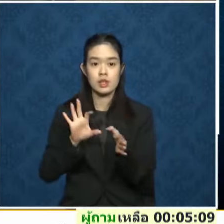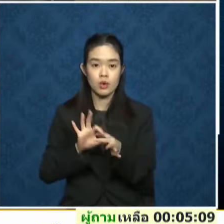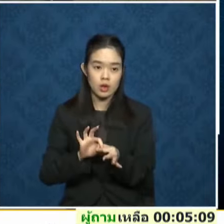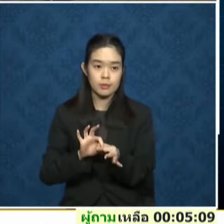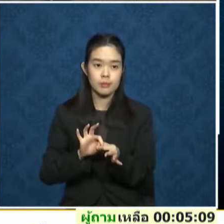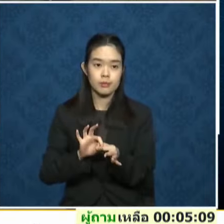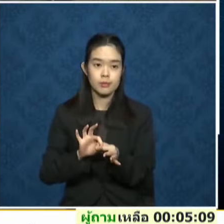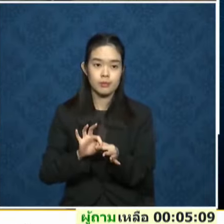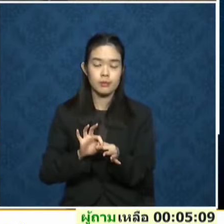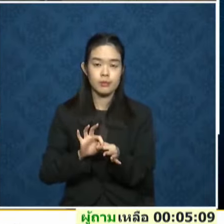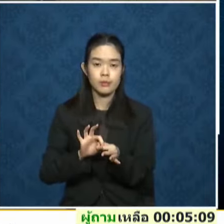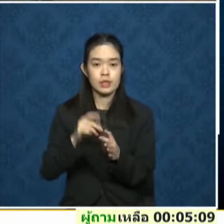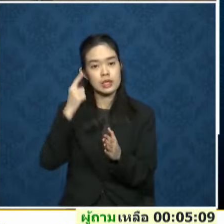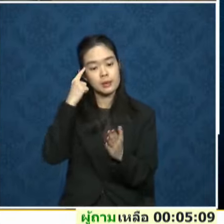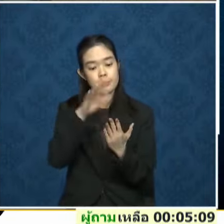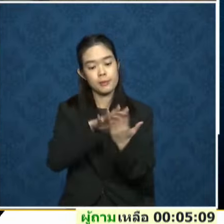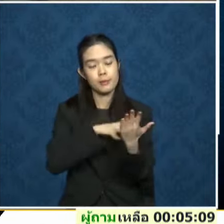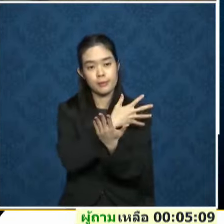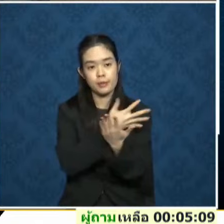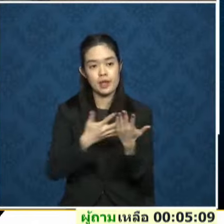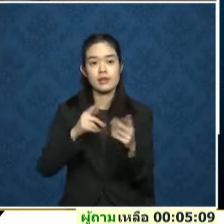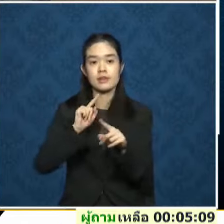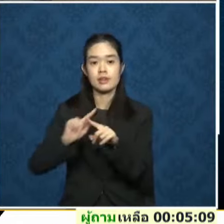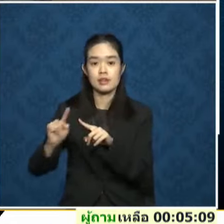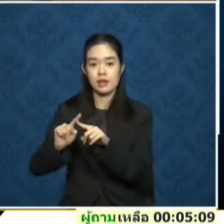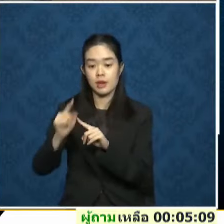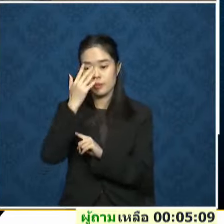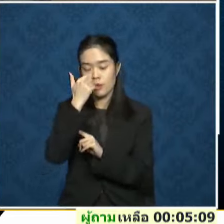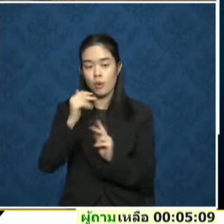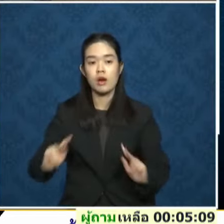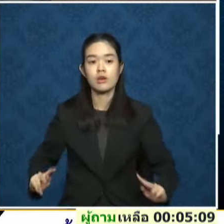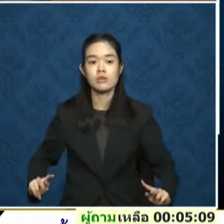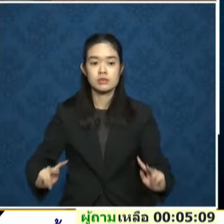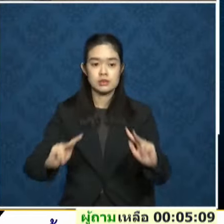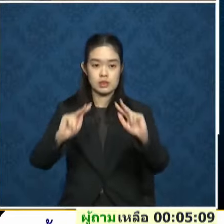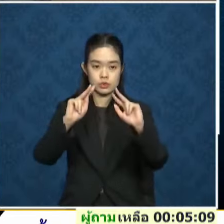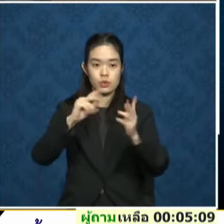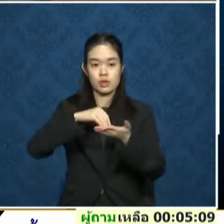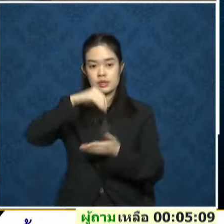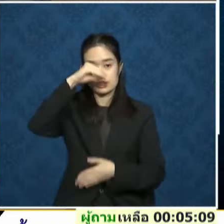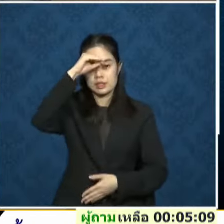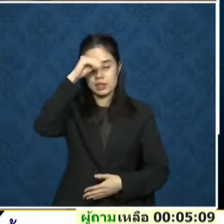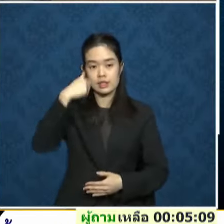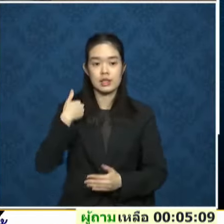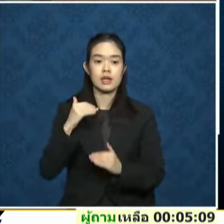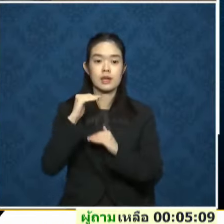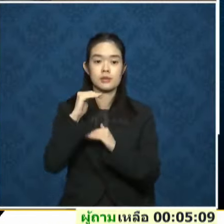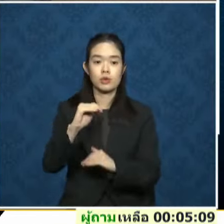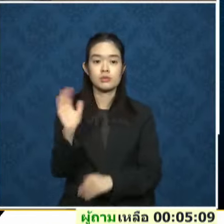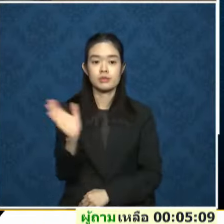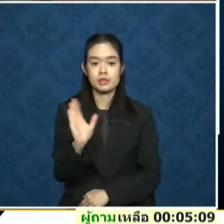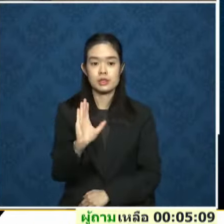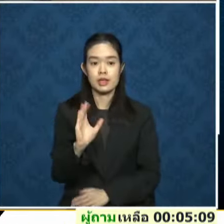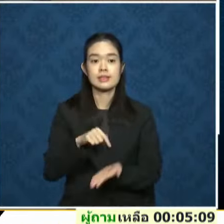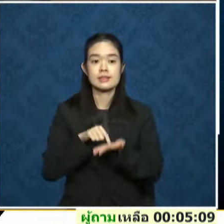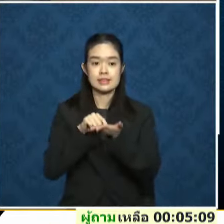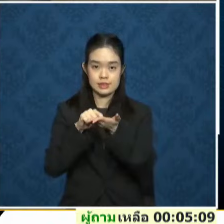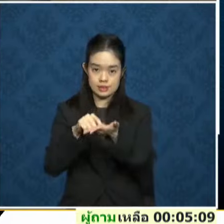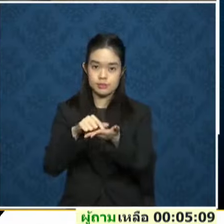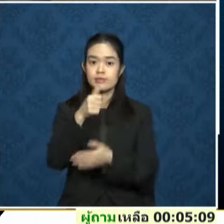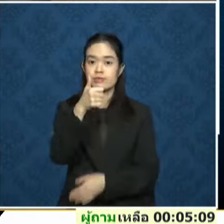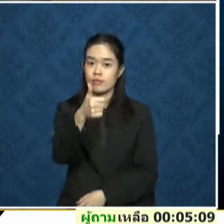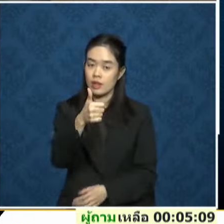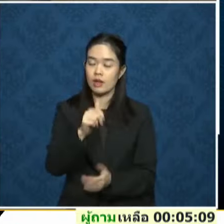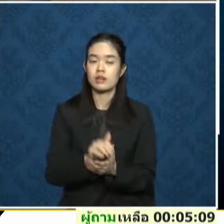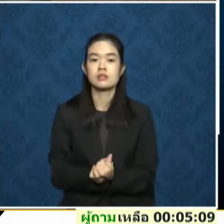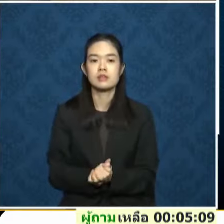ของกรอบอัตรากำลังที่กระทรวงเองไม่ได้เป็นคนกำหนดแต่เป็นคนเสนอได้ครับแ